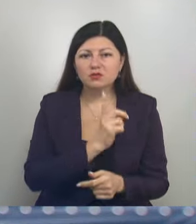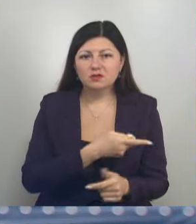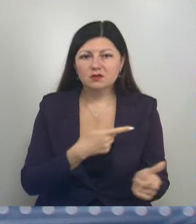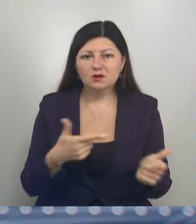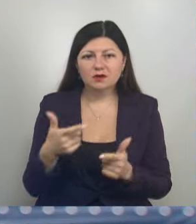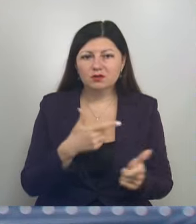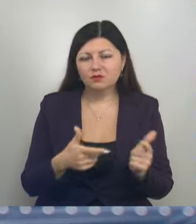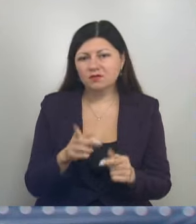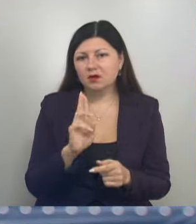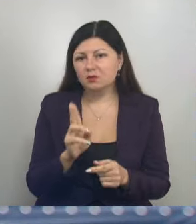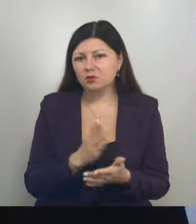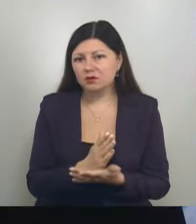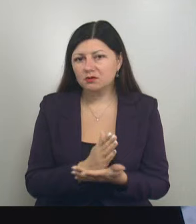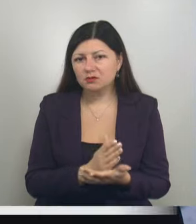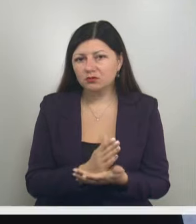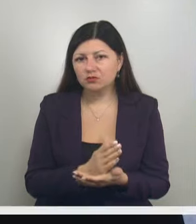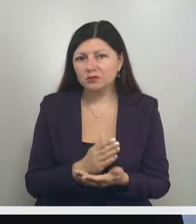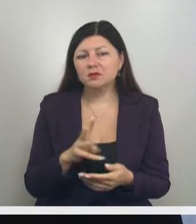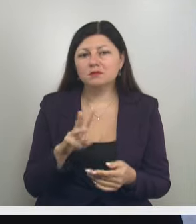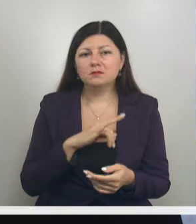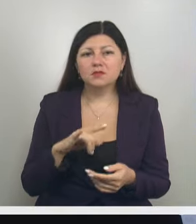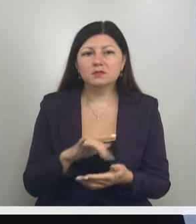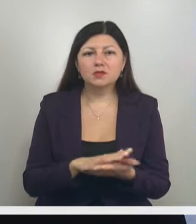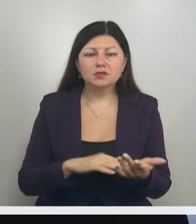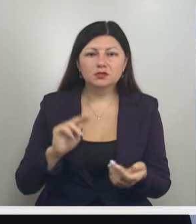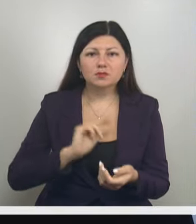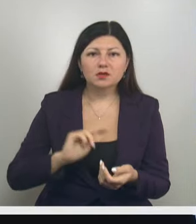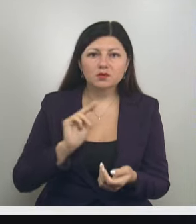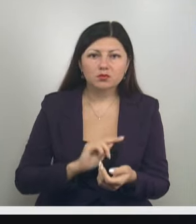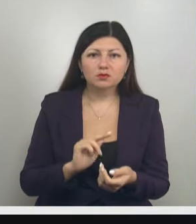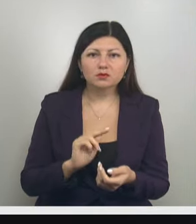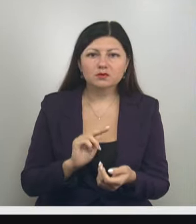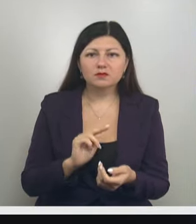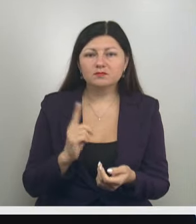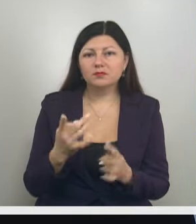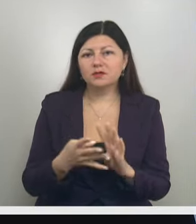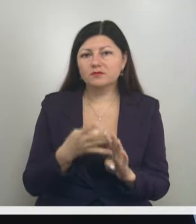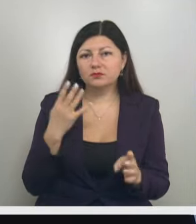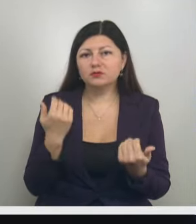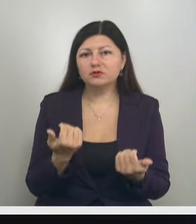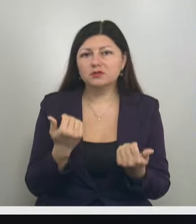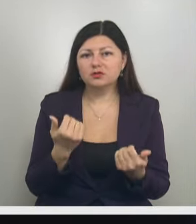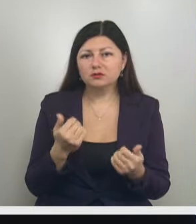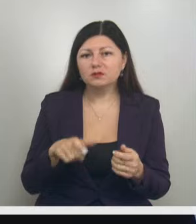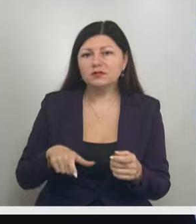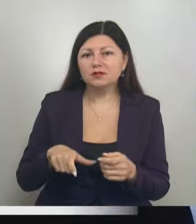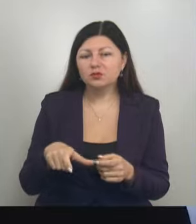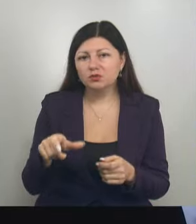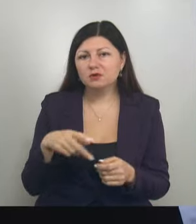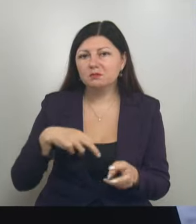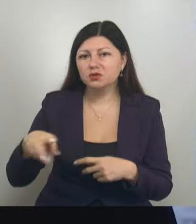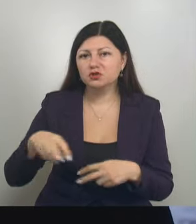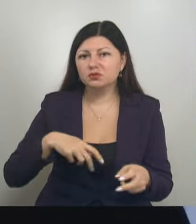готовятся коммунальные службы. Мы продолжаем работать на обработке, в первую очередь сейчас, тротуаров, пешеходных